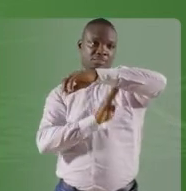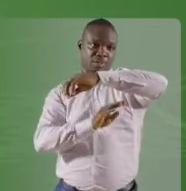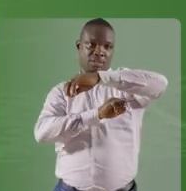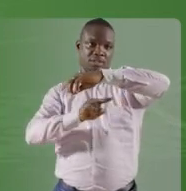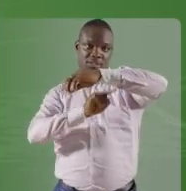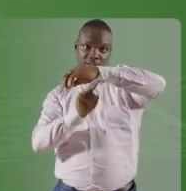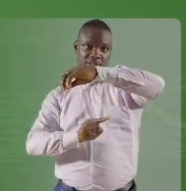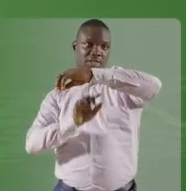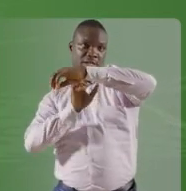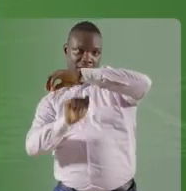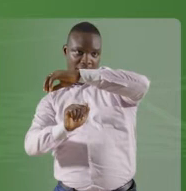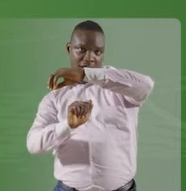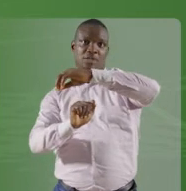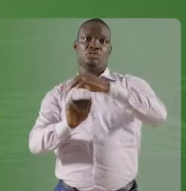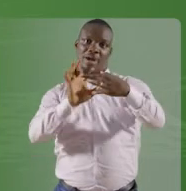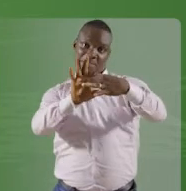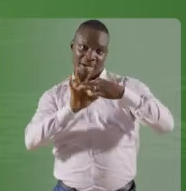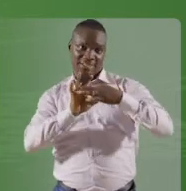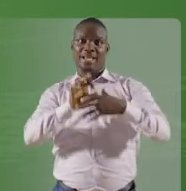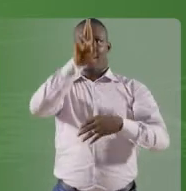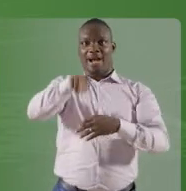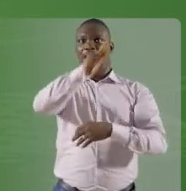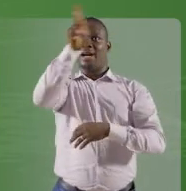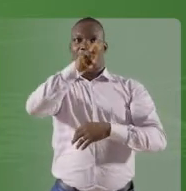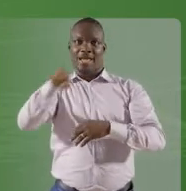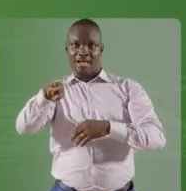appartient à R étoile.